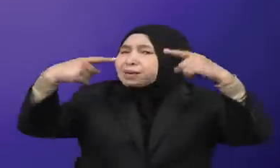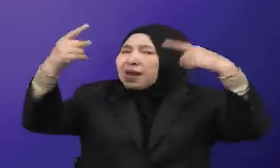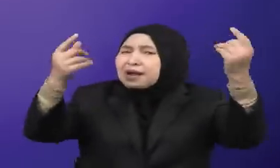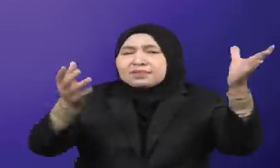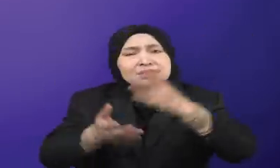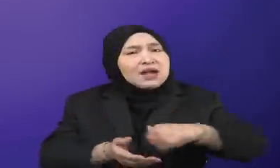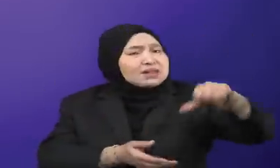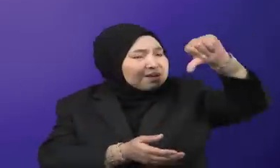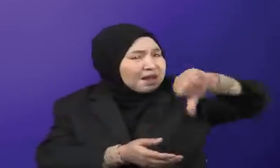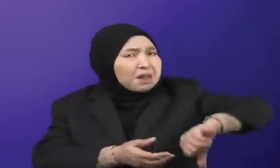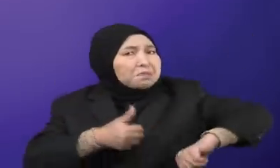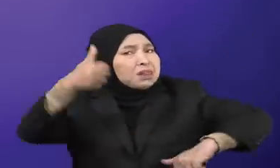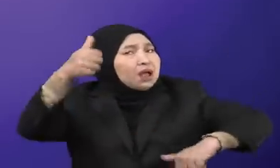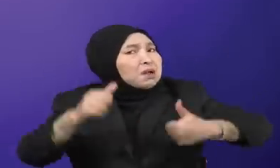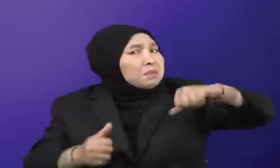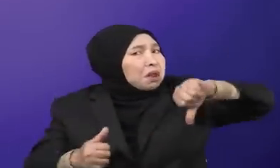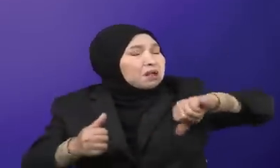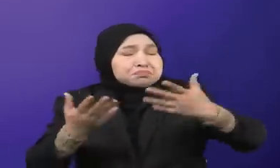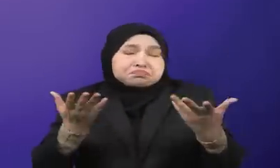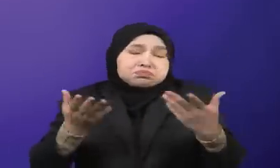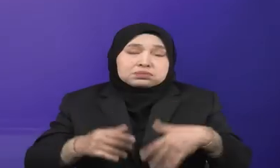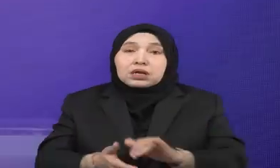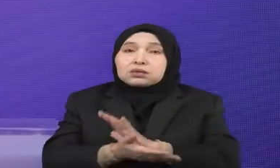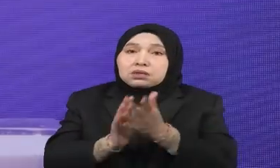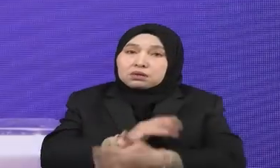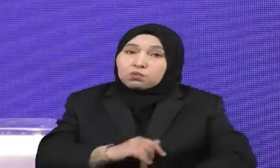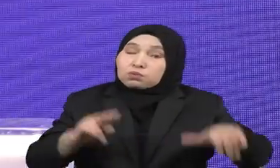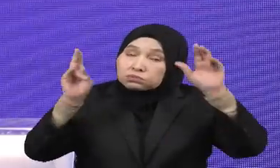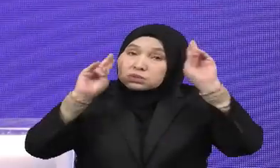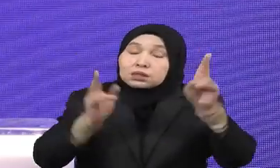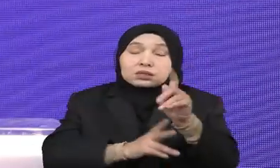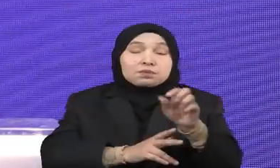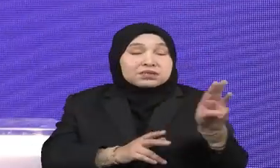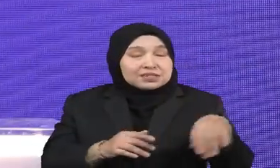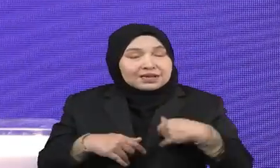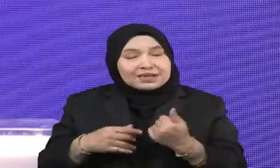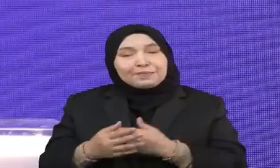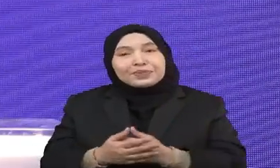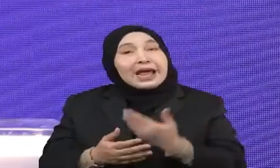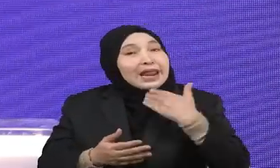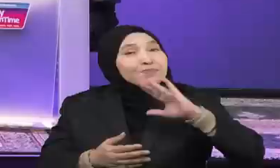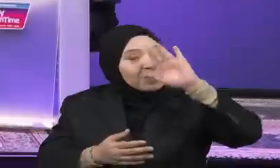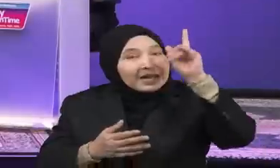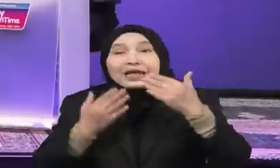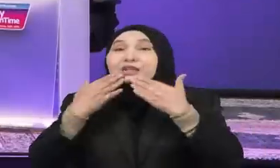kekalahan Mari sama-sama kita membaca dua ayat ini dipimpin oleh Fadil Ustaz tirmilia Ali Insyaallah Alhamdulillah